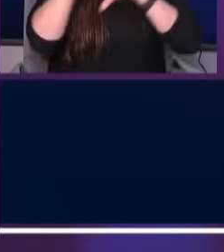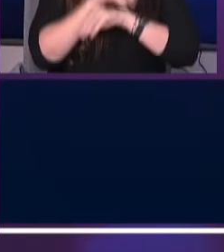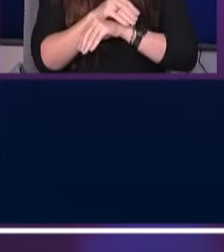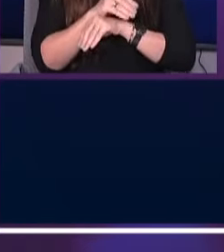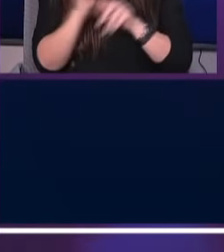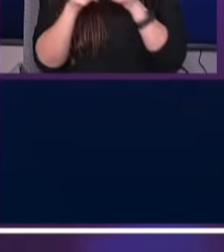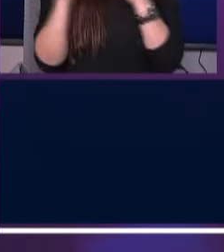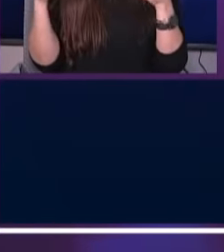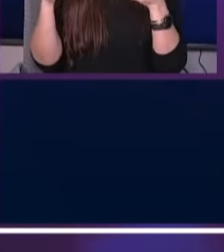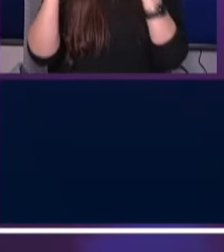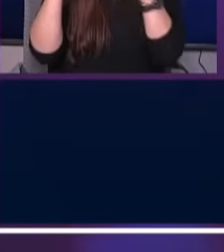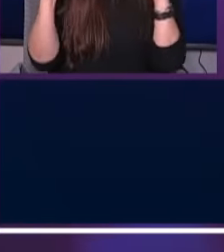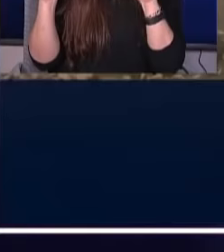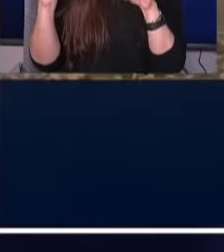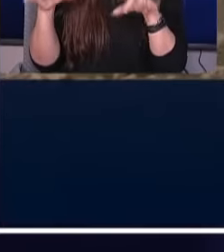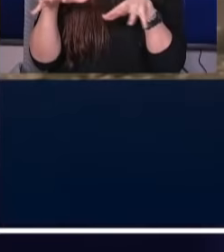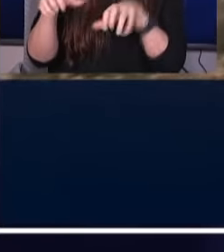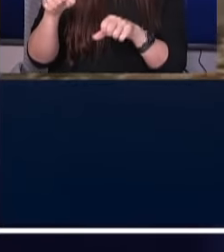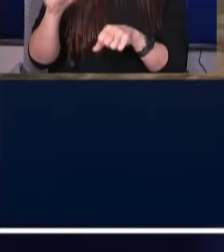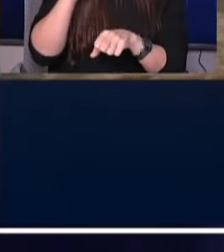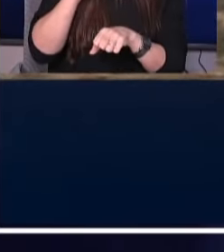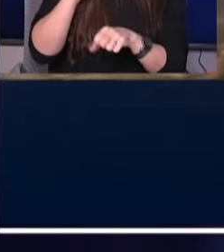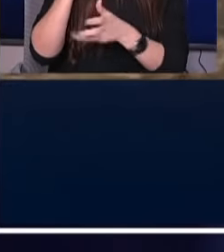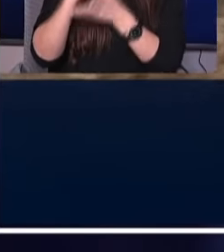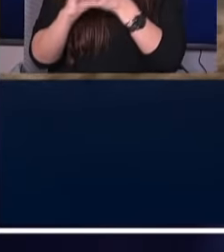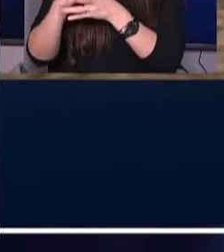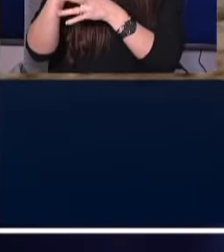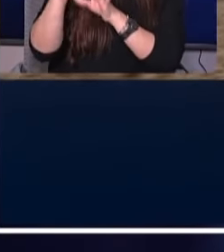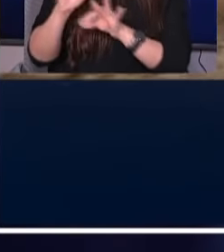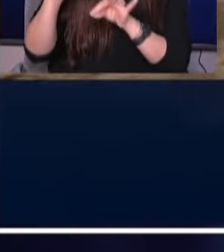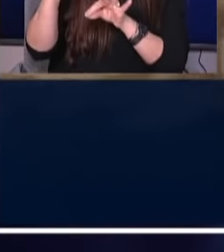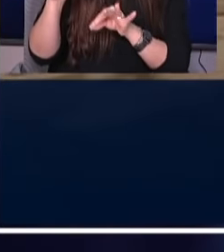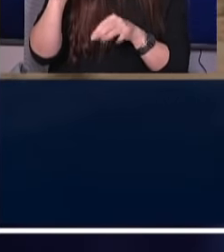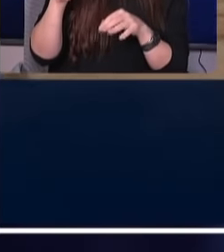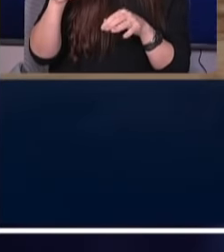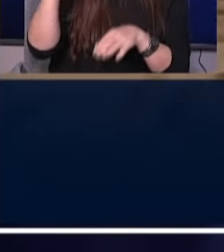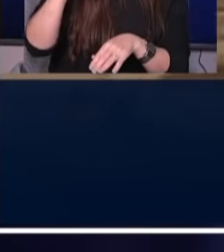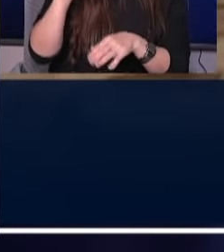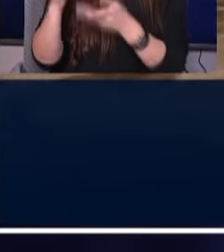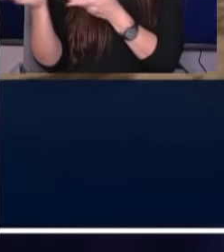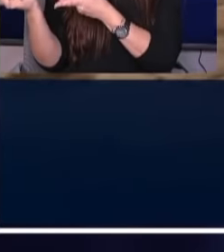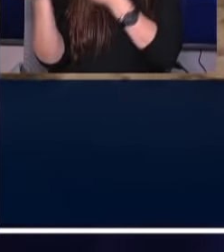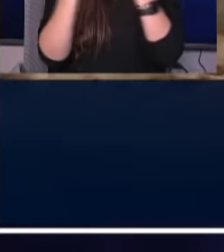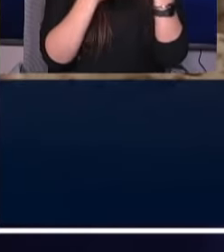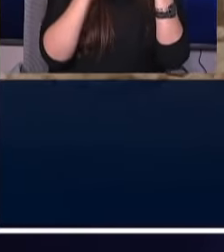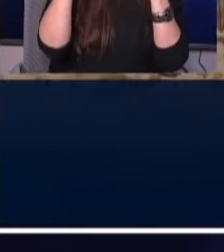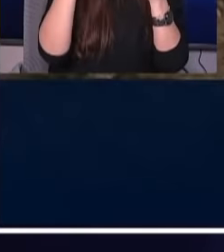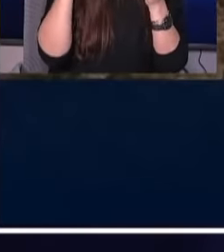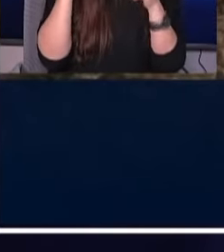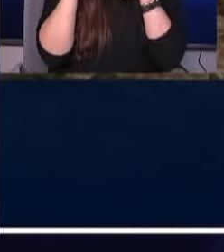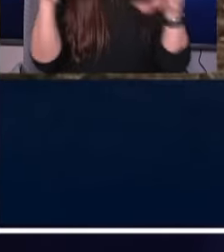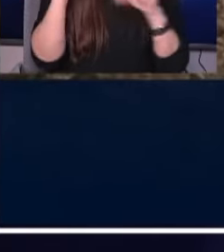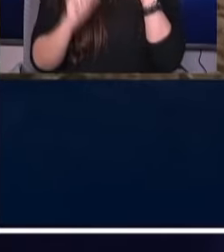פרטית בצימר במאחז אש קודש בבנימין. מד"א פינו אותו לבית החולים הר הצופים בירושלים, כשהוא במצב